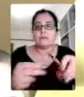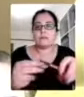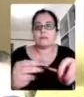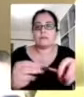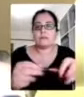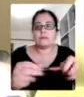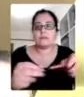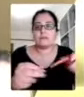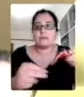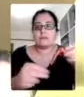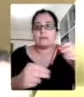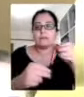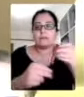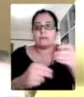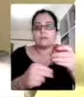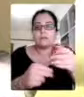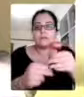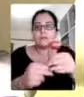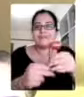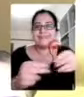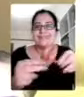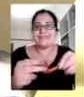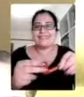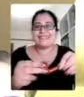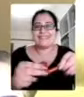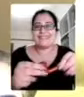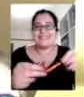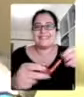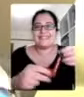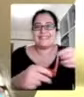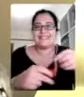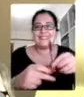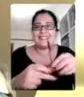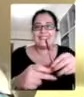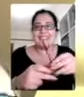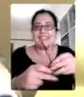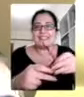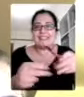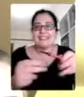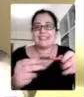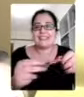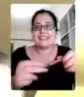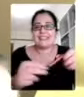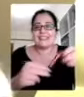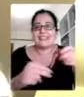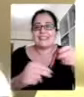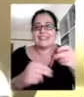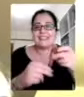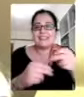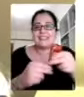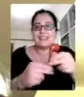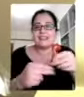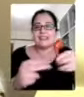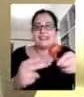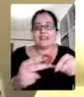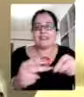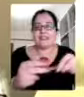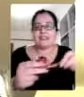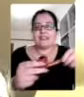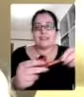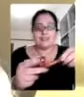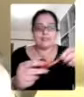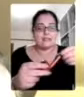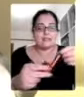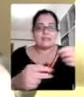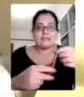ederim. Çok da memnunum diye yazmış. Ben sadece iki tane herhangi bir şekilde bir pozitif olmayan